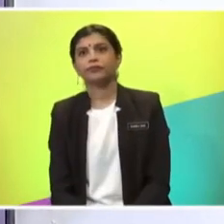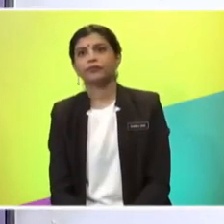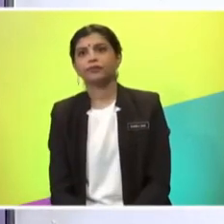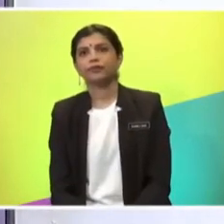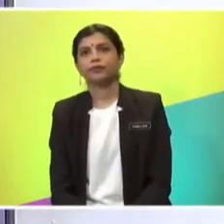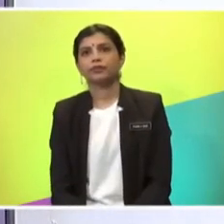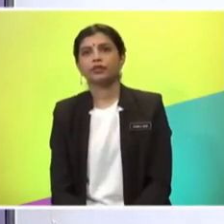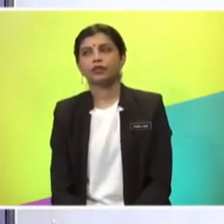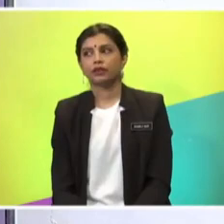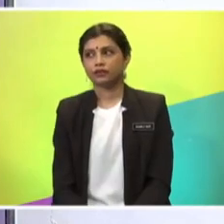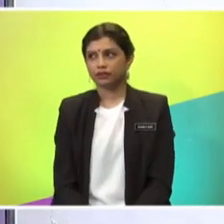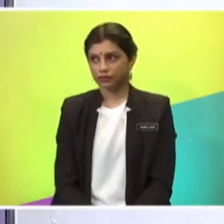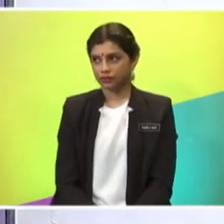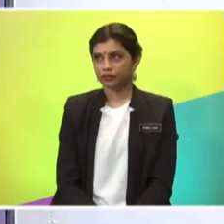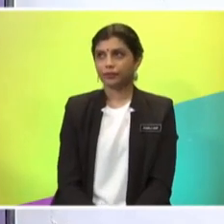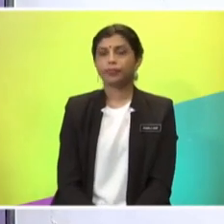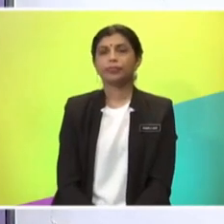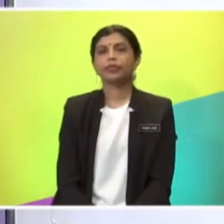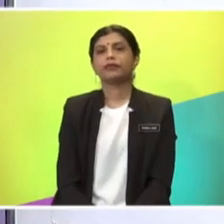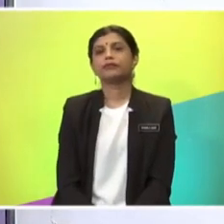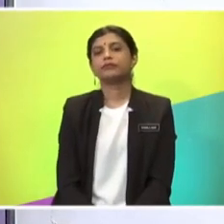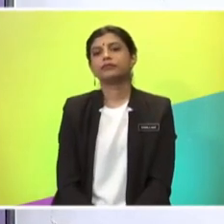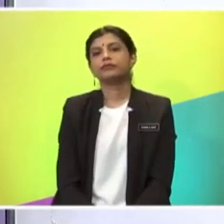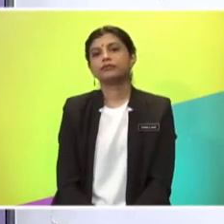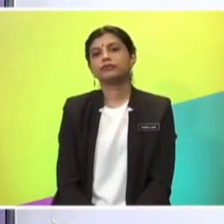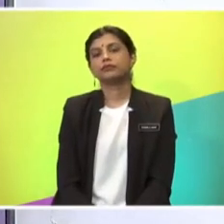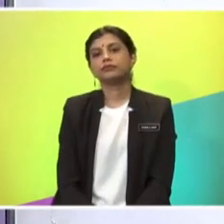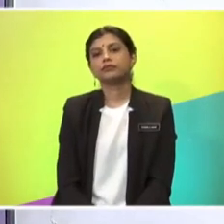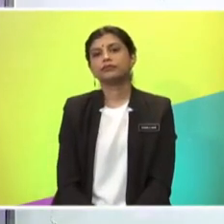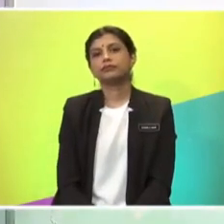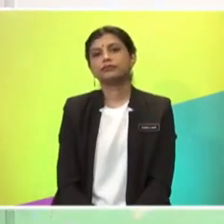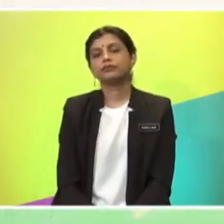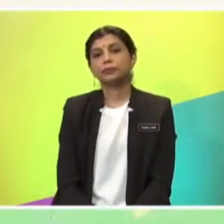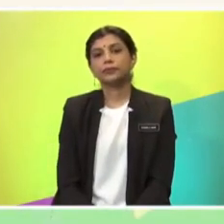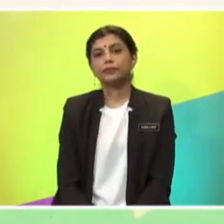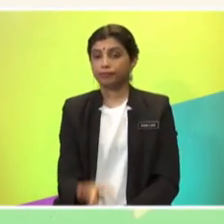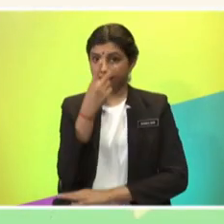Dengar dan boleh lihat. Baik. Soalan yang akan saya baca ni